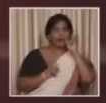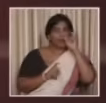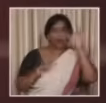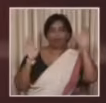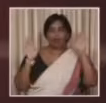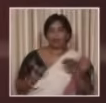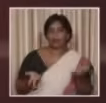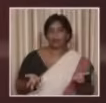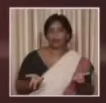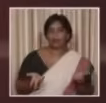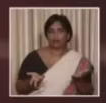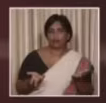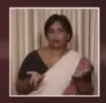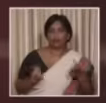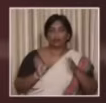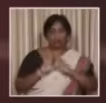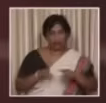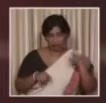අද